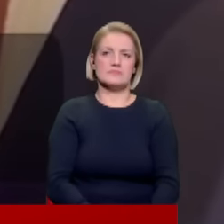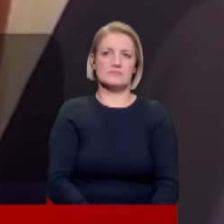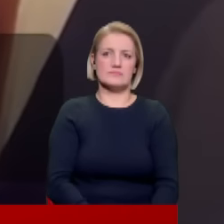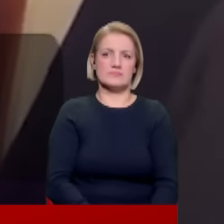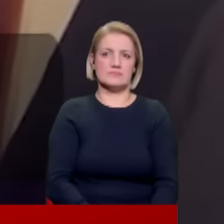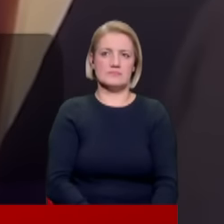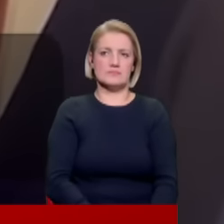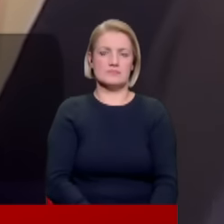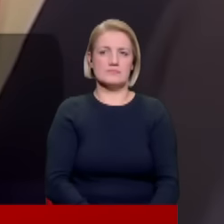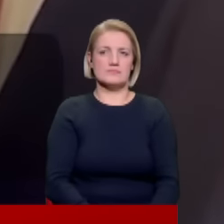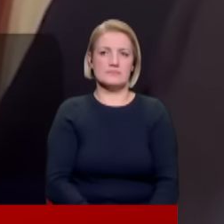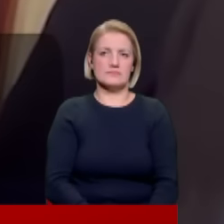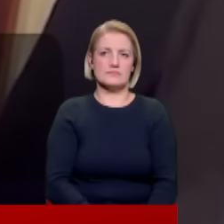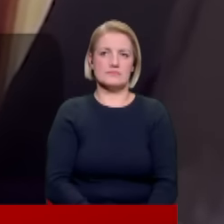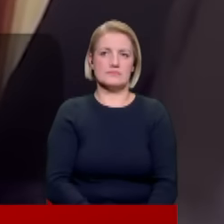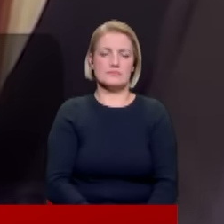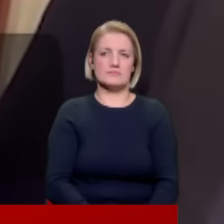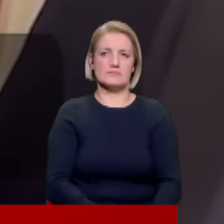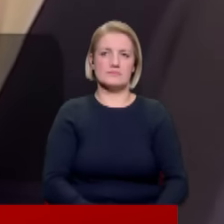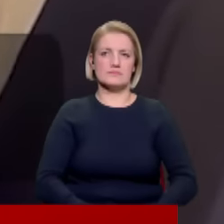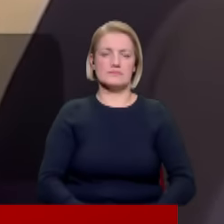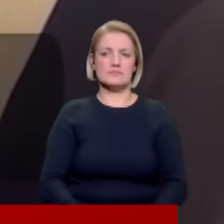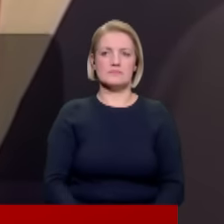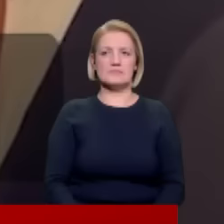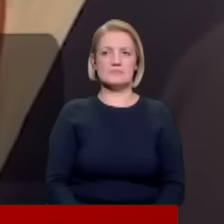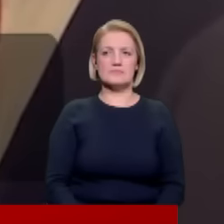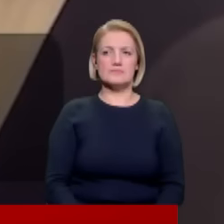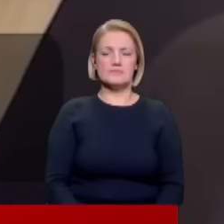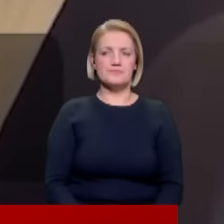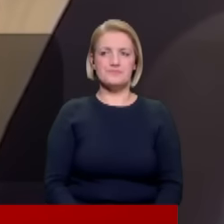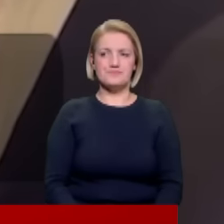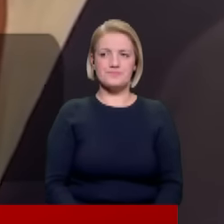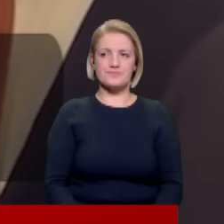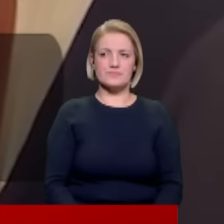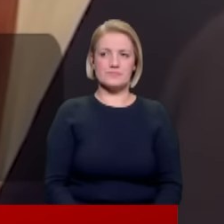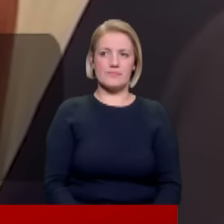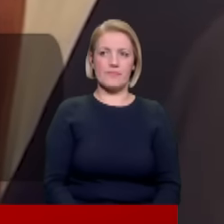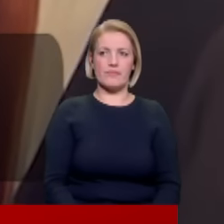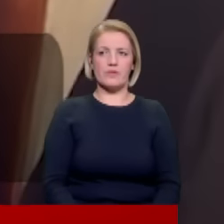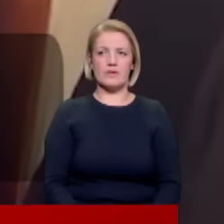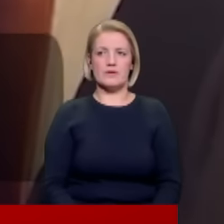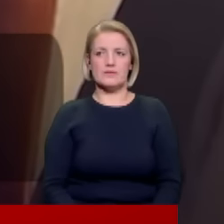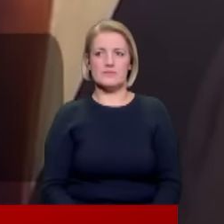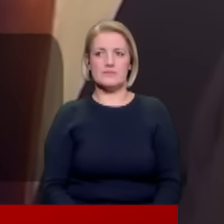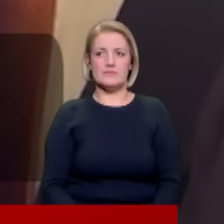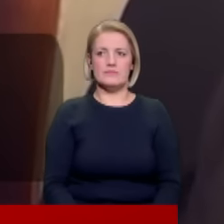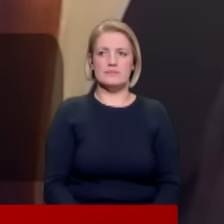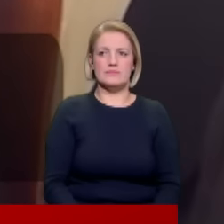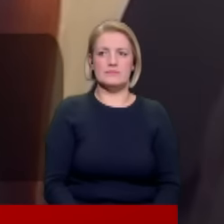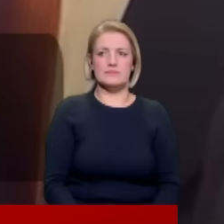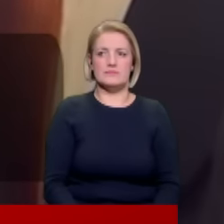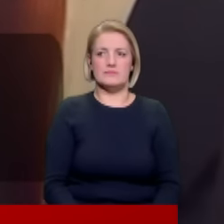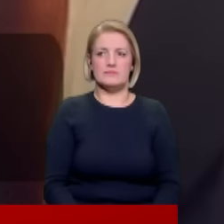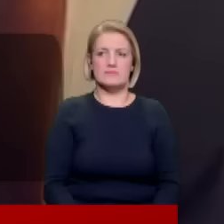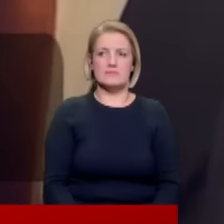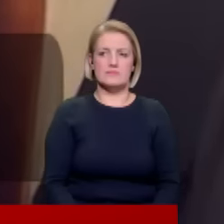basın mensubu kardeşlerim Türkiye'yi tahrik edici, yanlış bilgilerle ayrımcılığı körükleyici